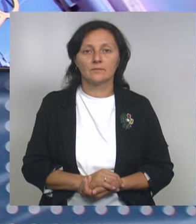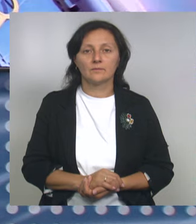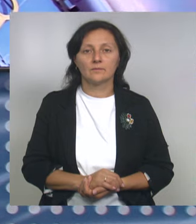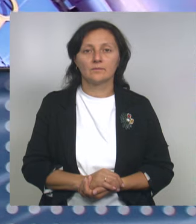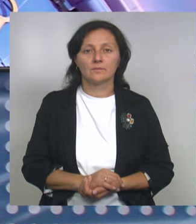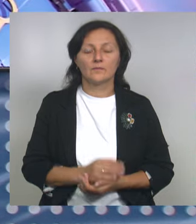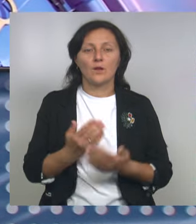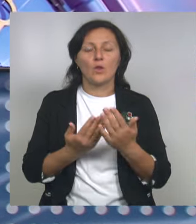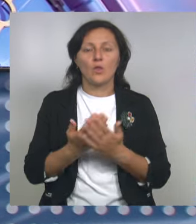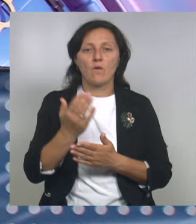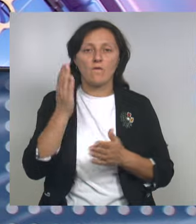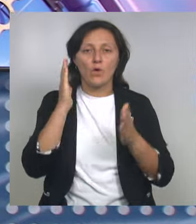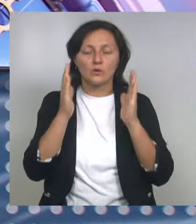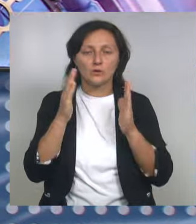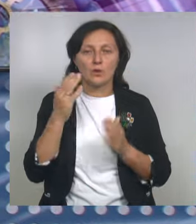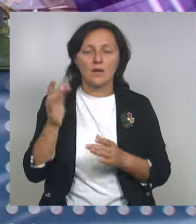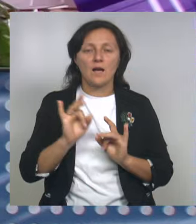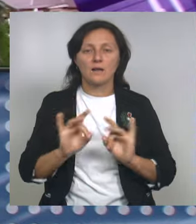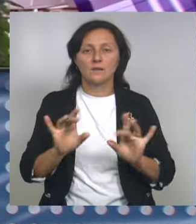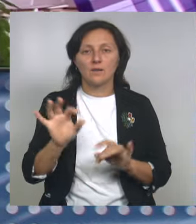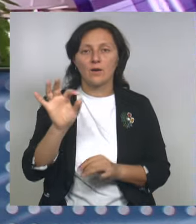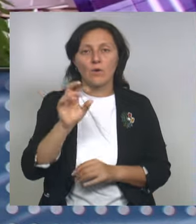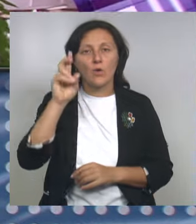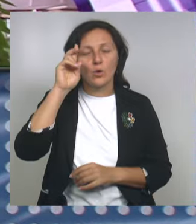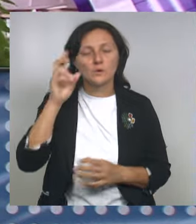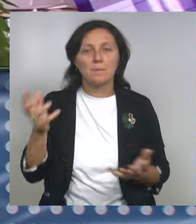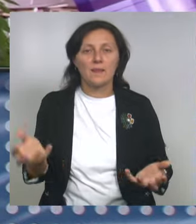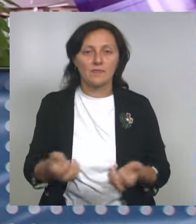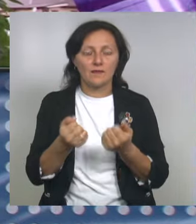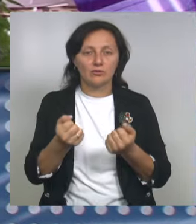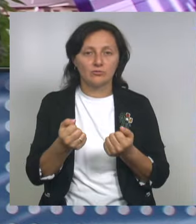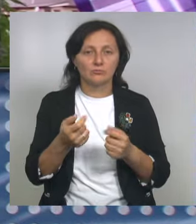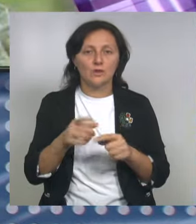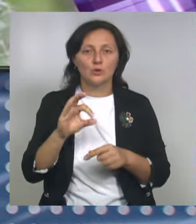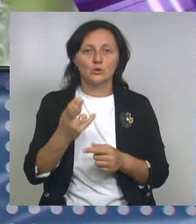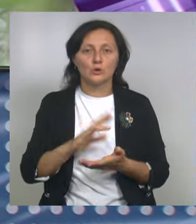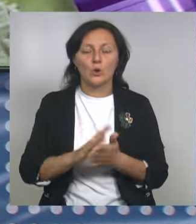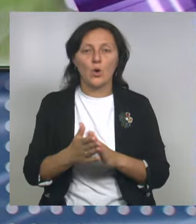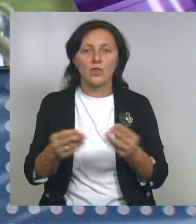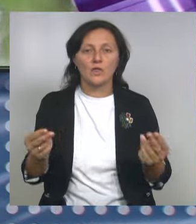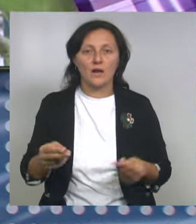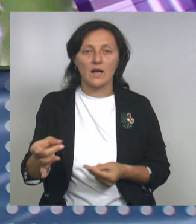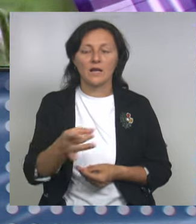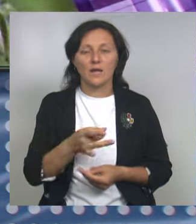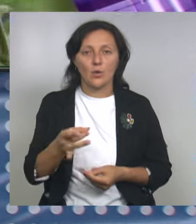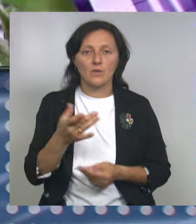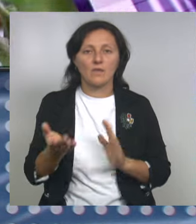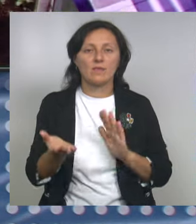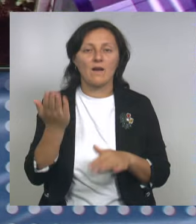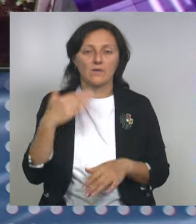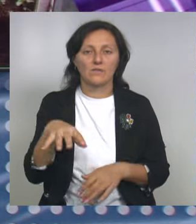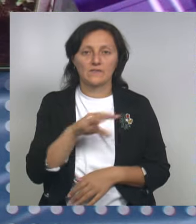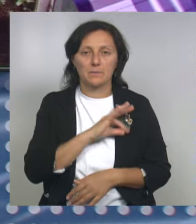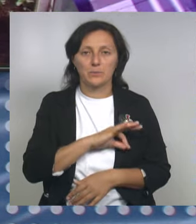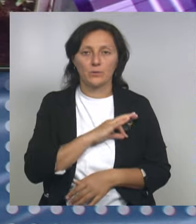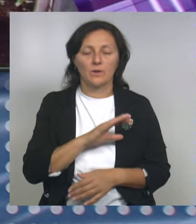Задержимся в Новоскольском муниципалитете и расскажем о господдержке. Такая мера, как социальный контракт, в регионе уже давно зарекомендовала себя.